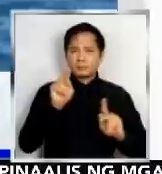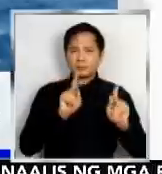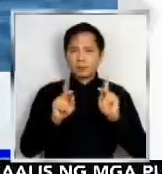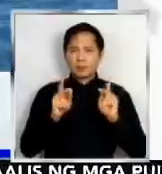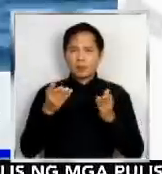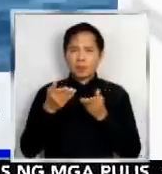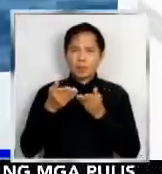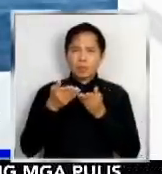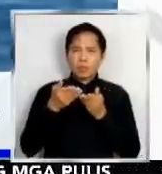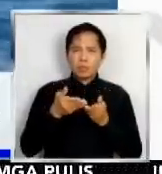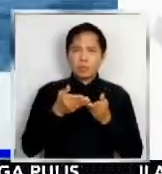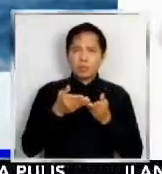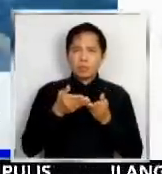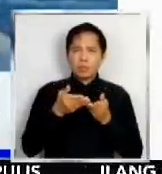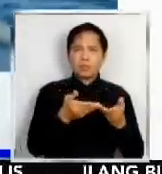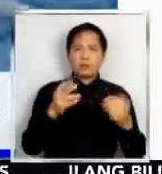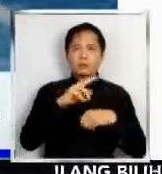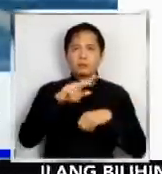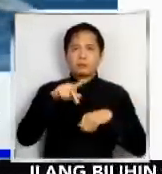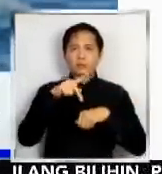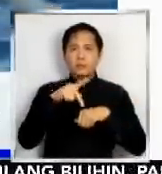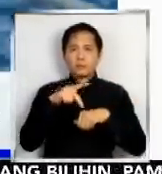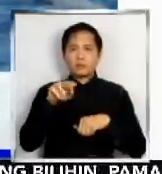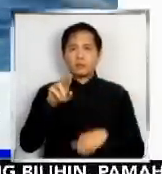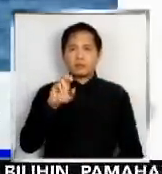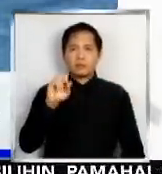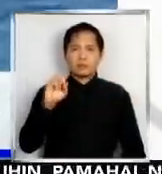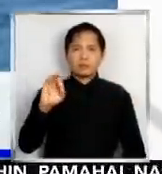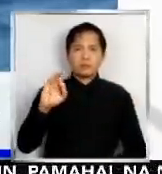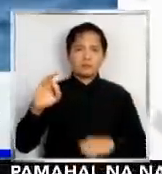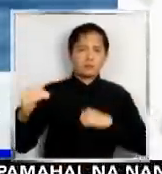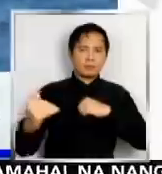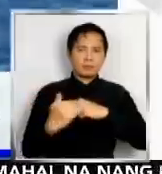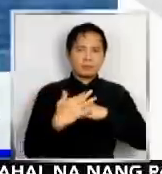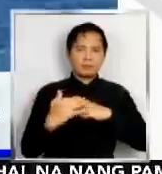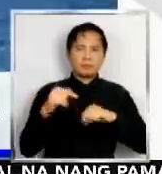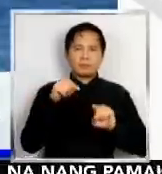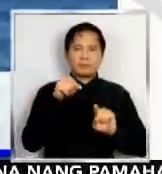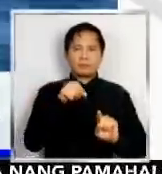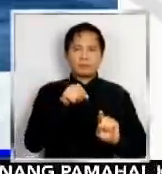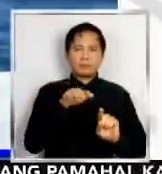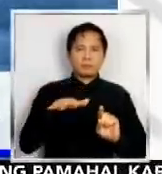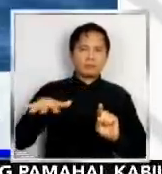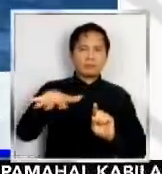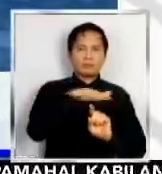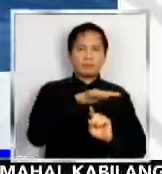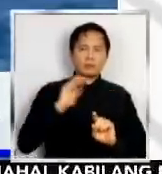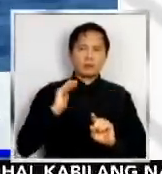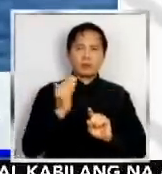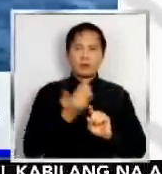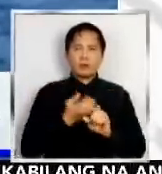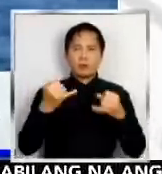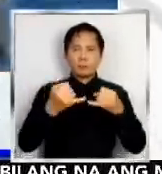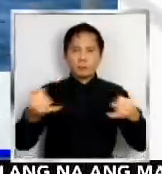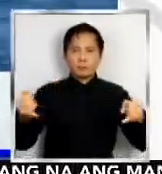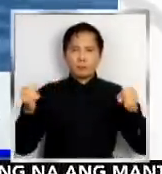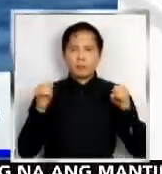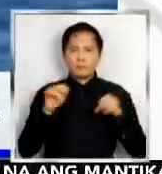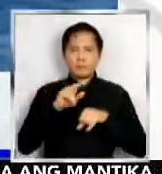Reef sa West Philippine Sea na nasa loob ng Exclusive Economic Zone ng Pilipinas. Ito